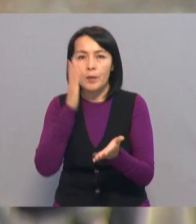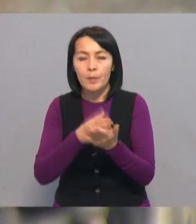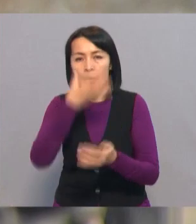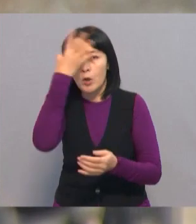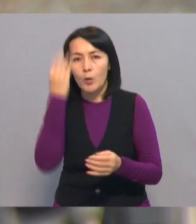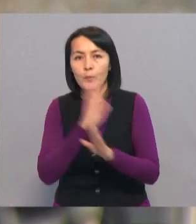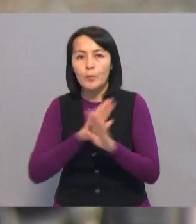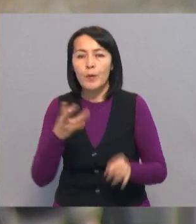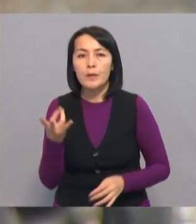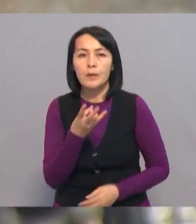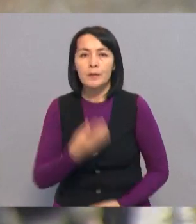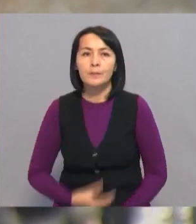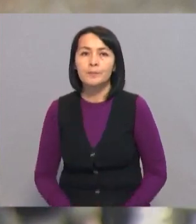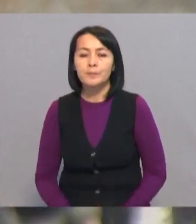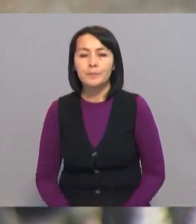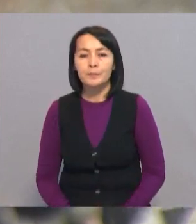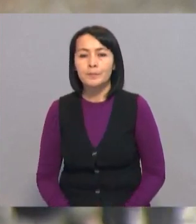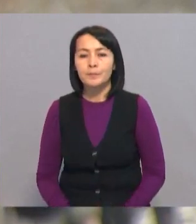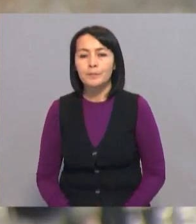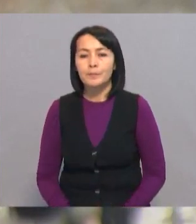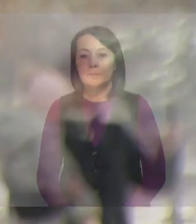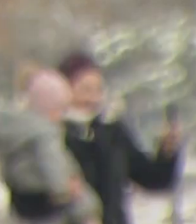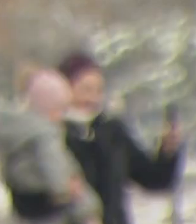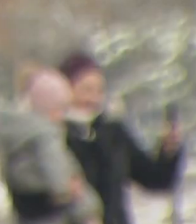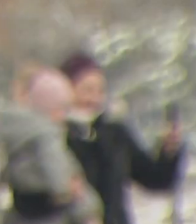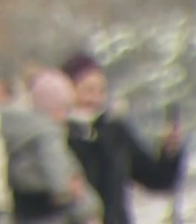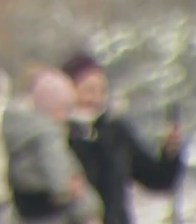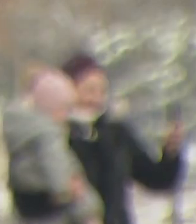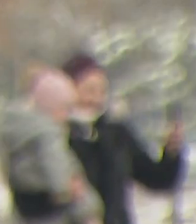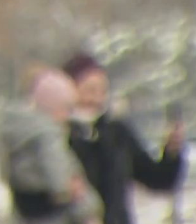барын ұмытпаңыз. Күнтуарымбек, Амантай Әуелбек, Нұрлыбек Асқарұлы, жаңалықтар.